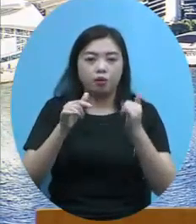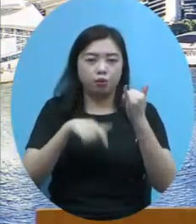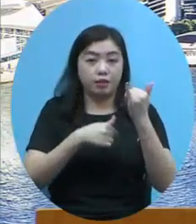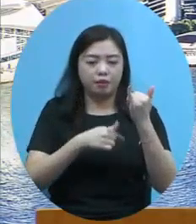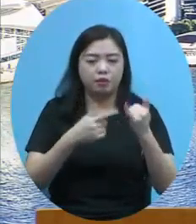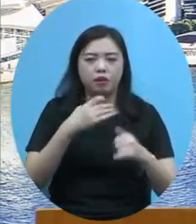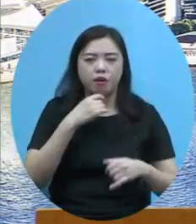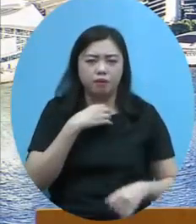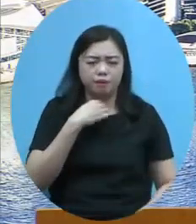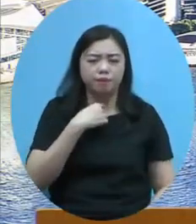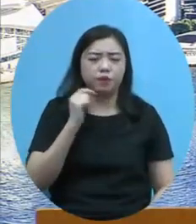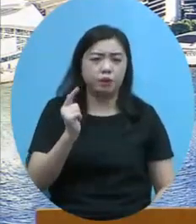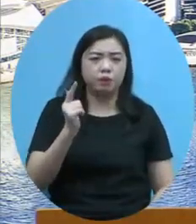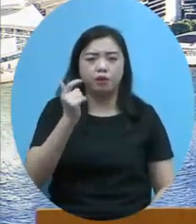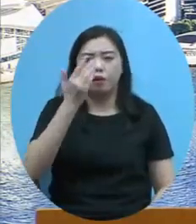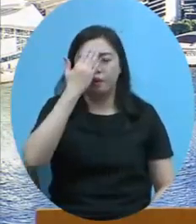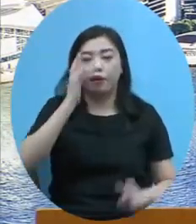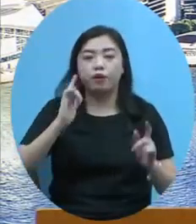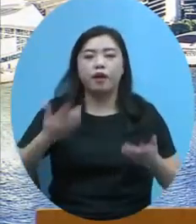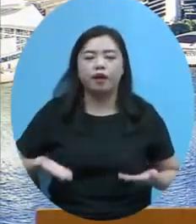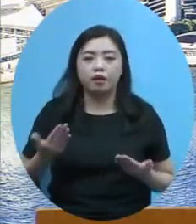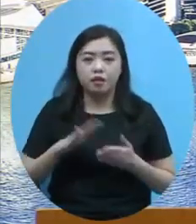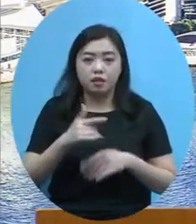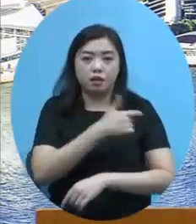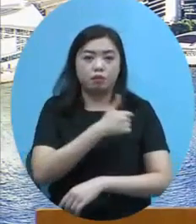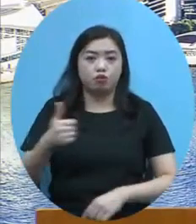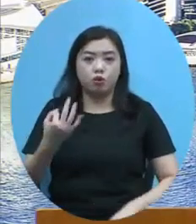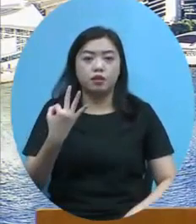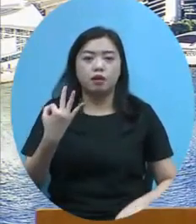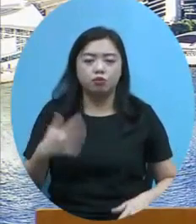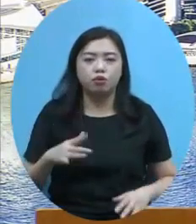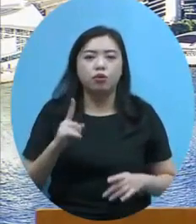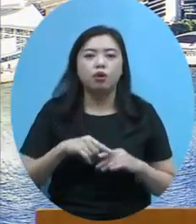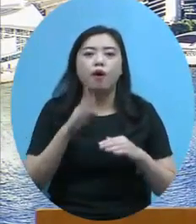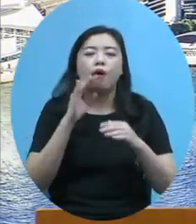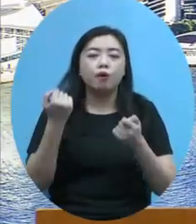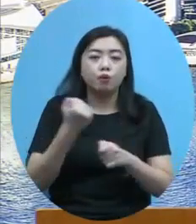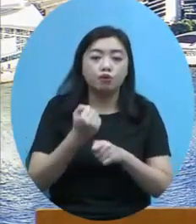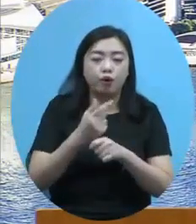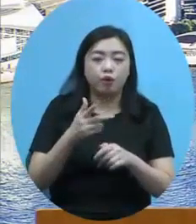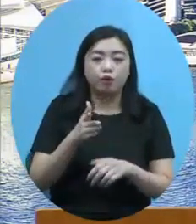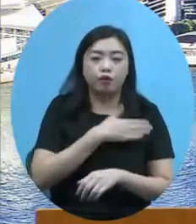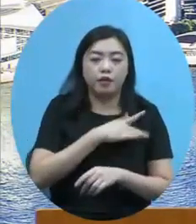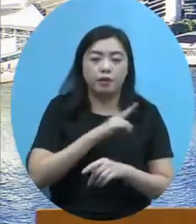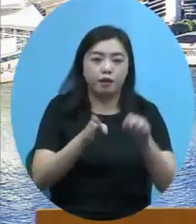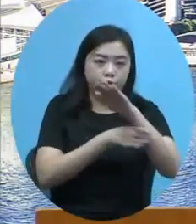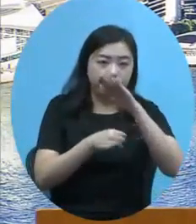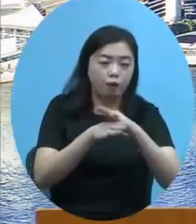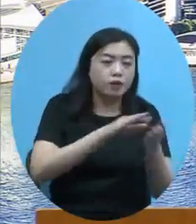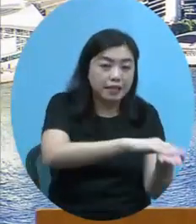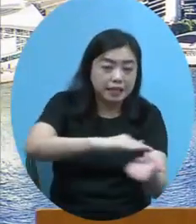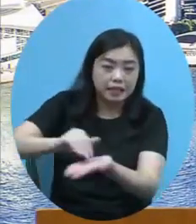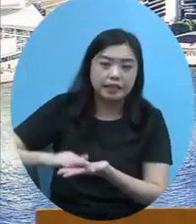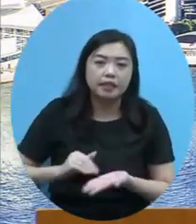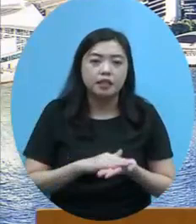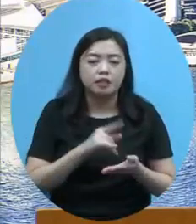痛嘅病徵啦。咁佢打咗3針嘅。咁佢一般嘅工作主要都係即係做房間裡面嘅清潔啦。咁都有著足保護衣嘅。咁